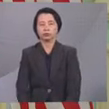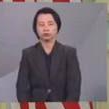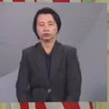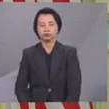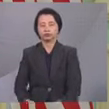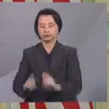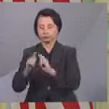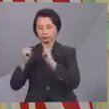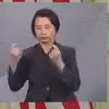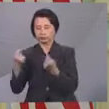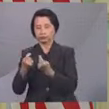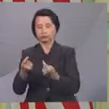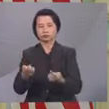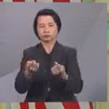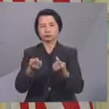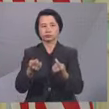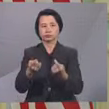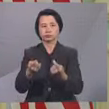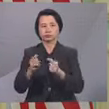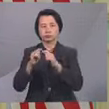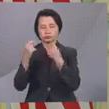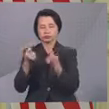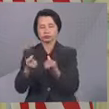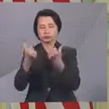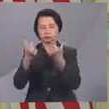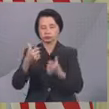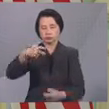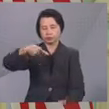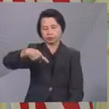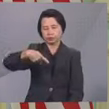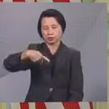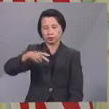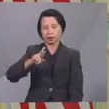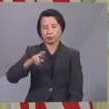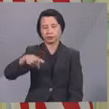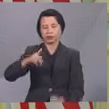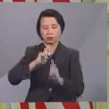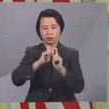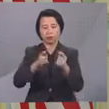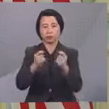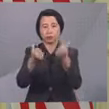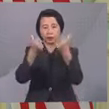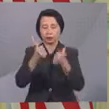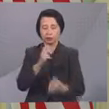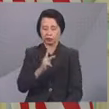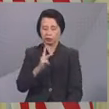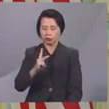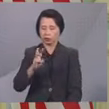Melalui pasukan respons pantas PRP KKMM,